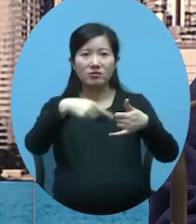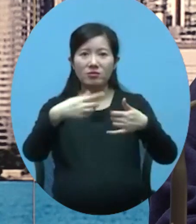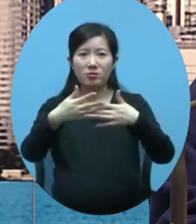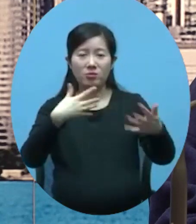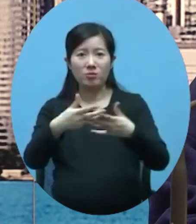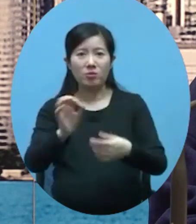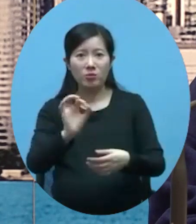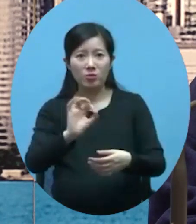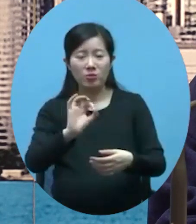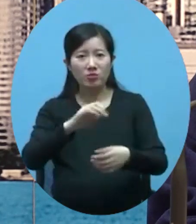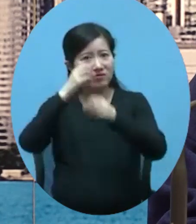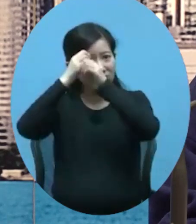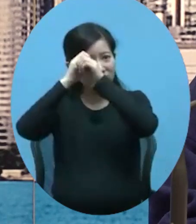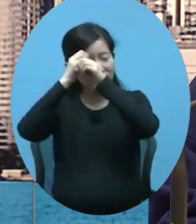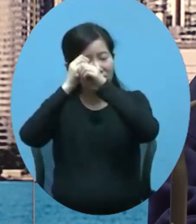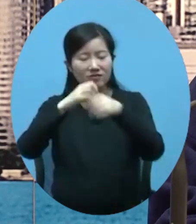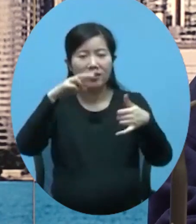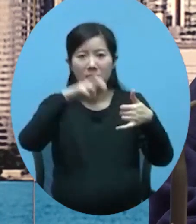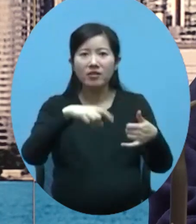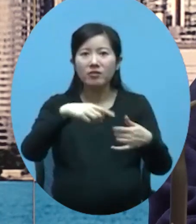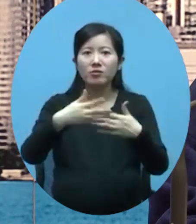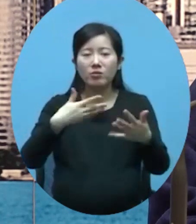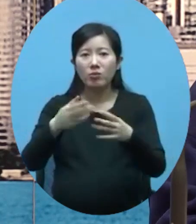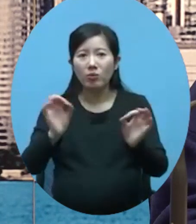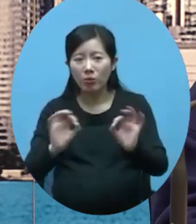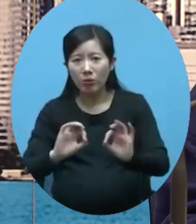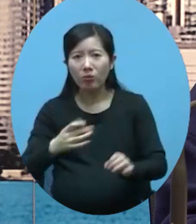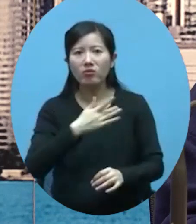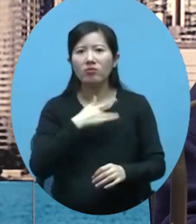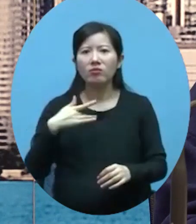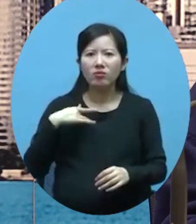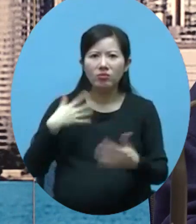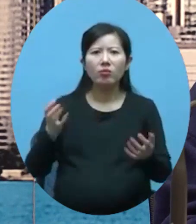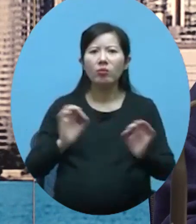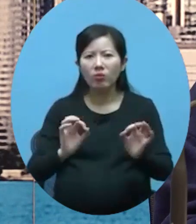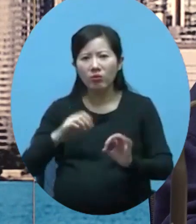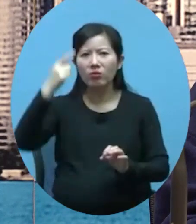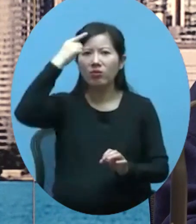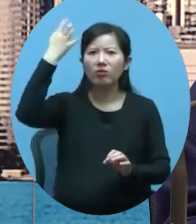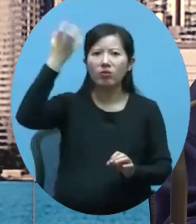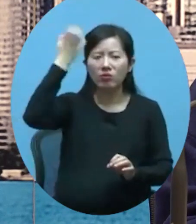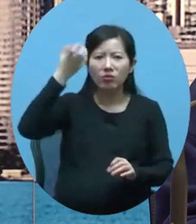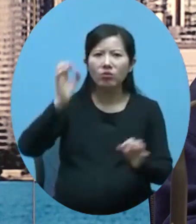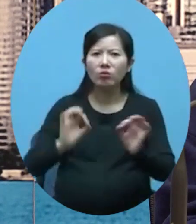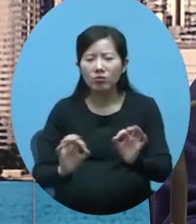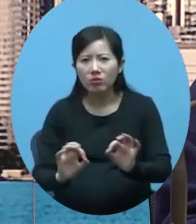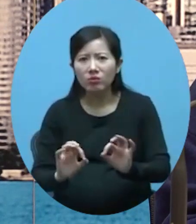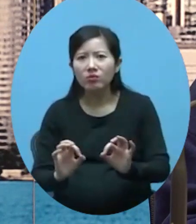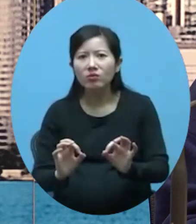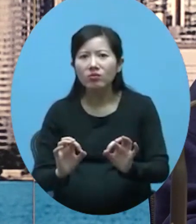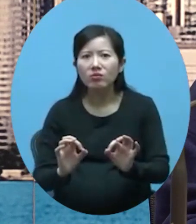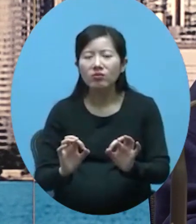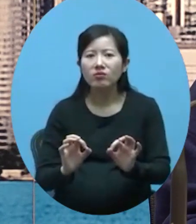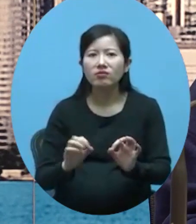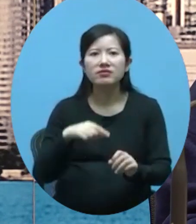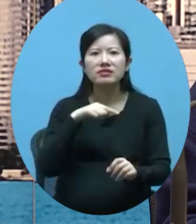如果驗了是陰性他肺又是清的所有東西都一切正常又沒有發燒的一般來說他就是一個